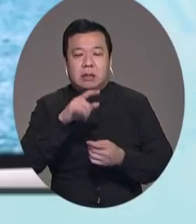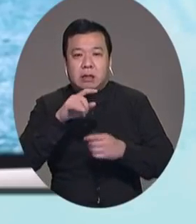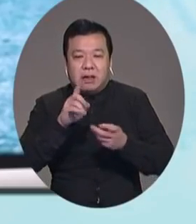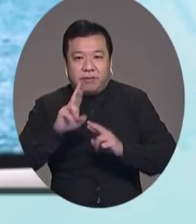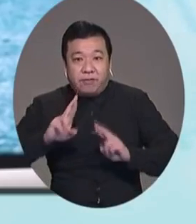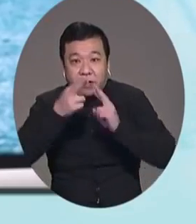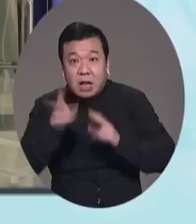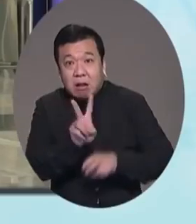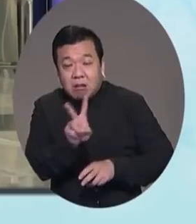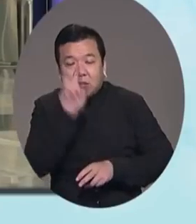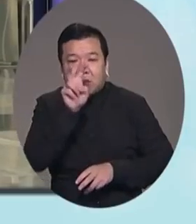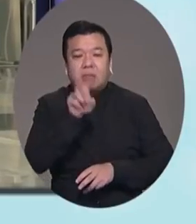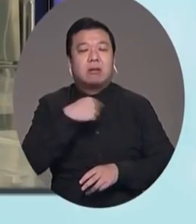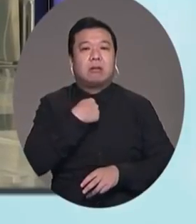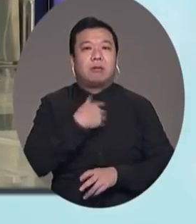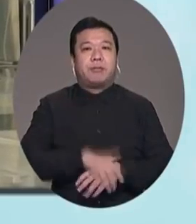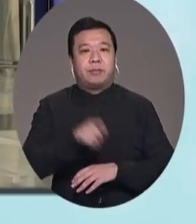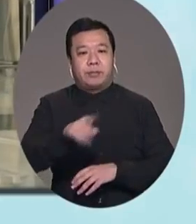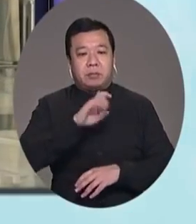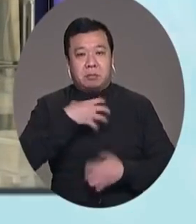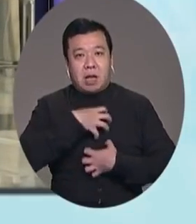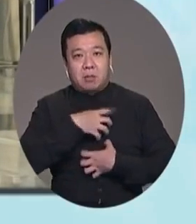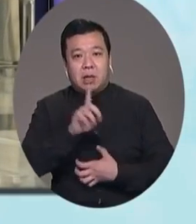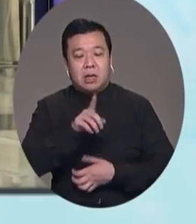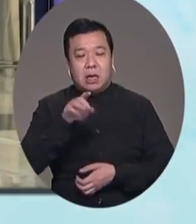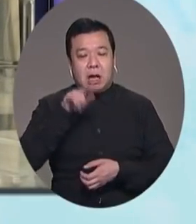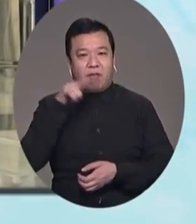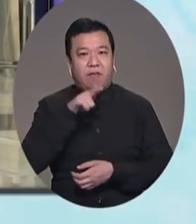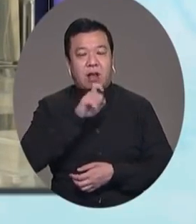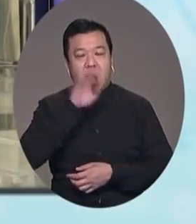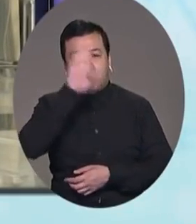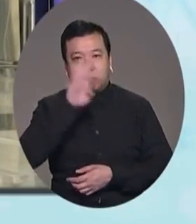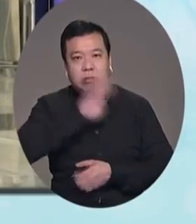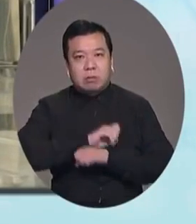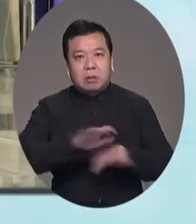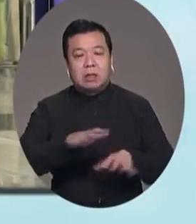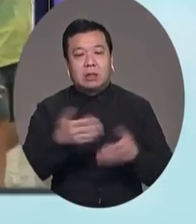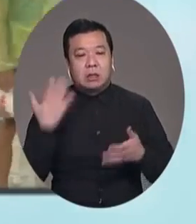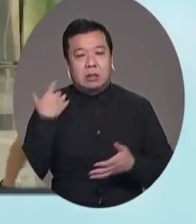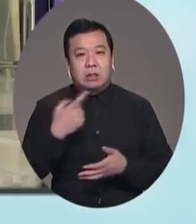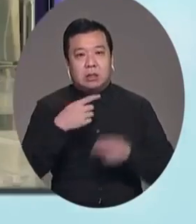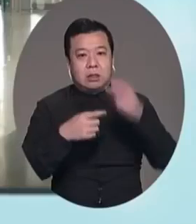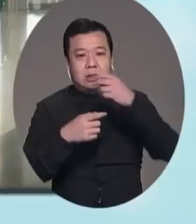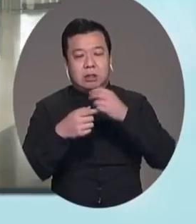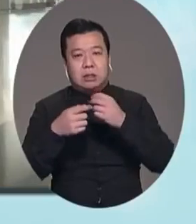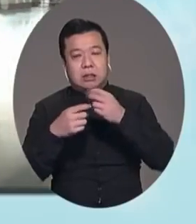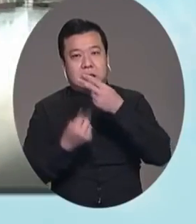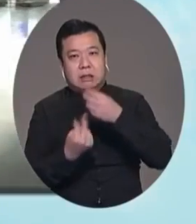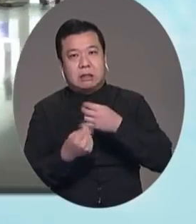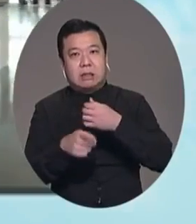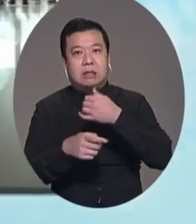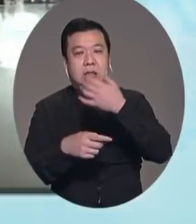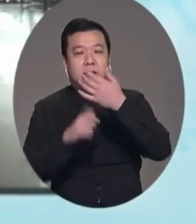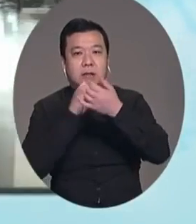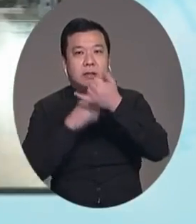冇相同啊？嗰啲。 衛生防護中心擔心機場有隱性傳播鏈，上個月20號至到今個月10號曾